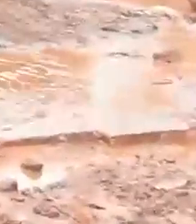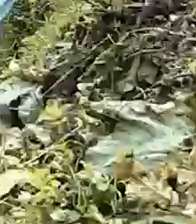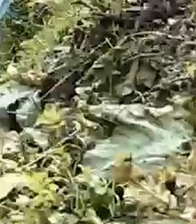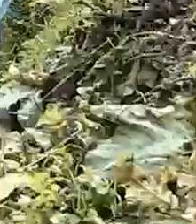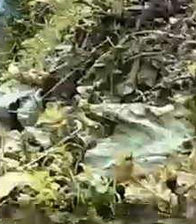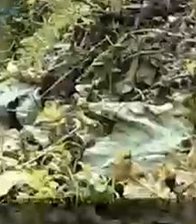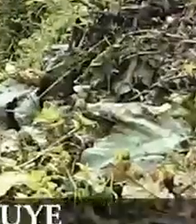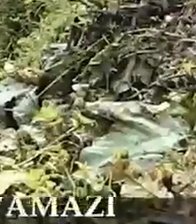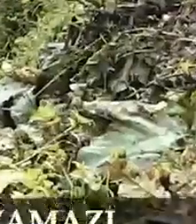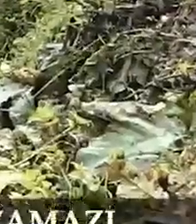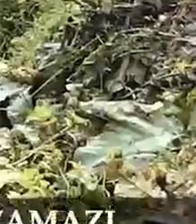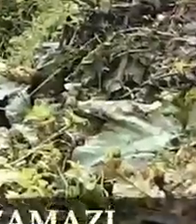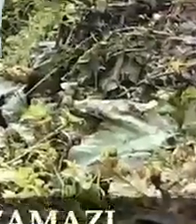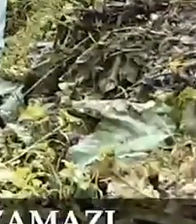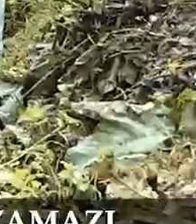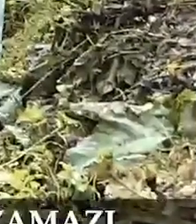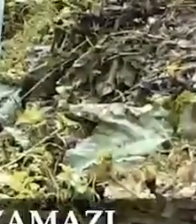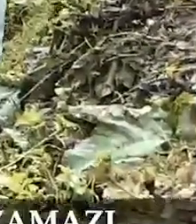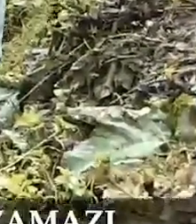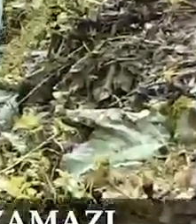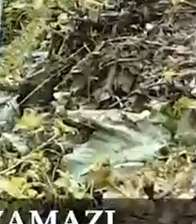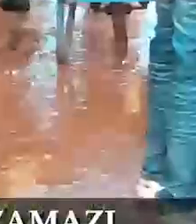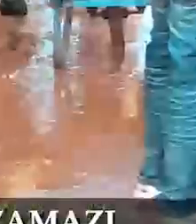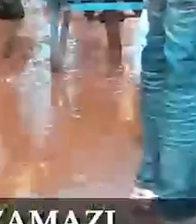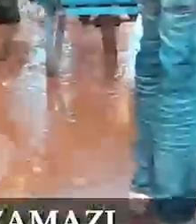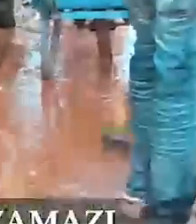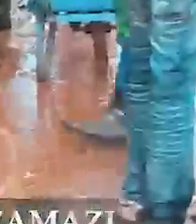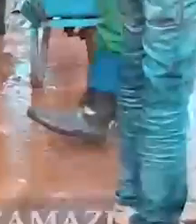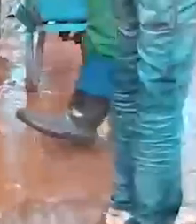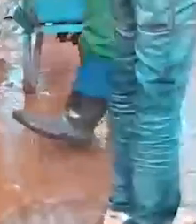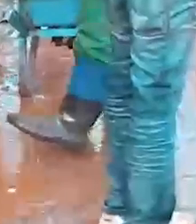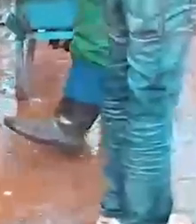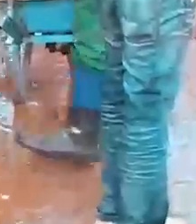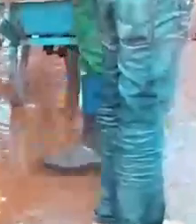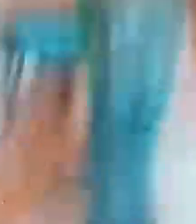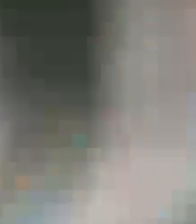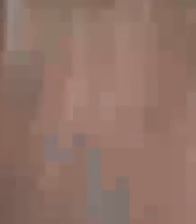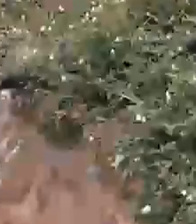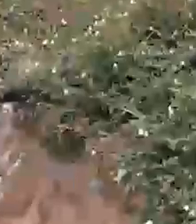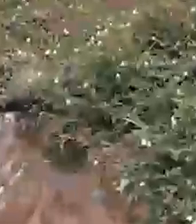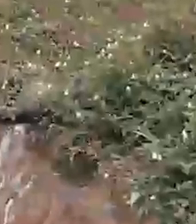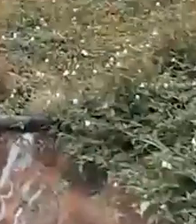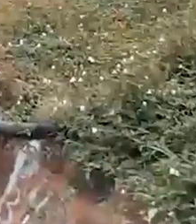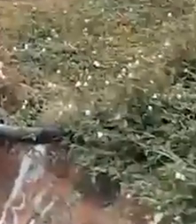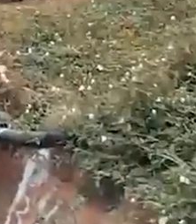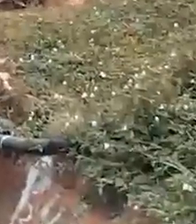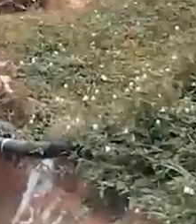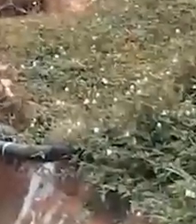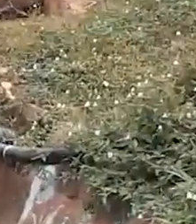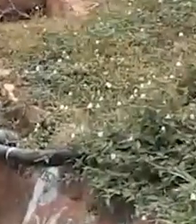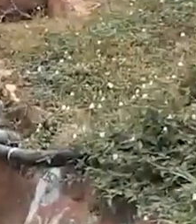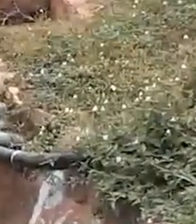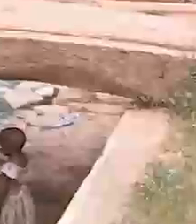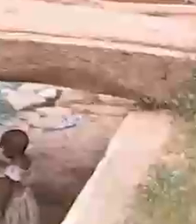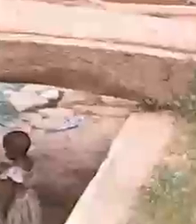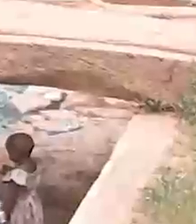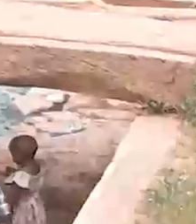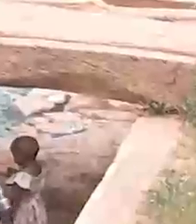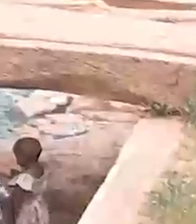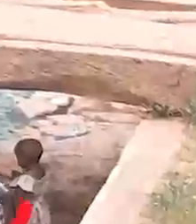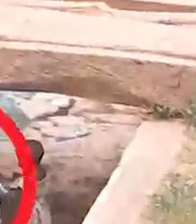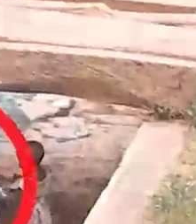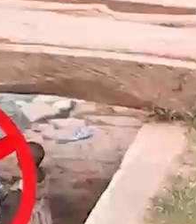barasabwa kuzisukura buri gihe bavanamo imyanda, ibitaka n'isayo. Abaturiye ruhurura n'inzira z'amazi baranasabwa kurinda